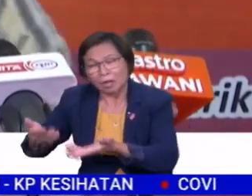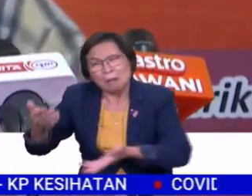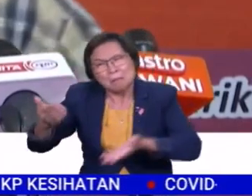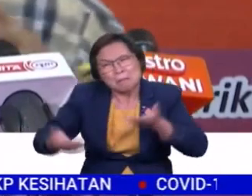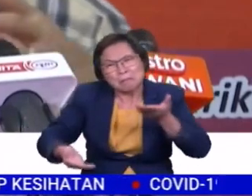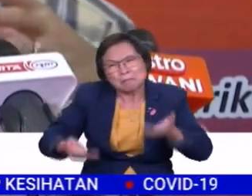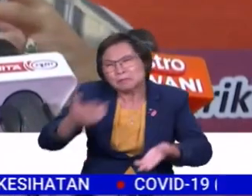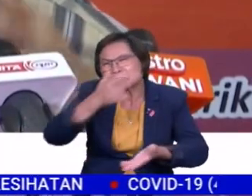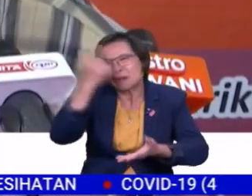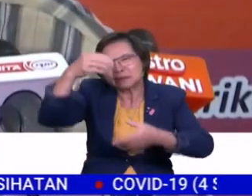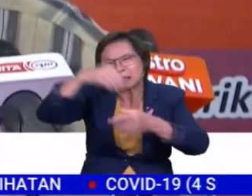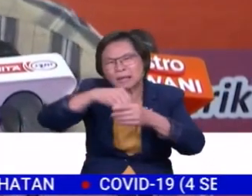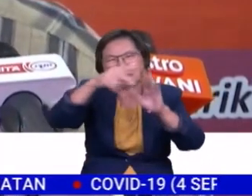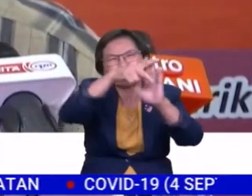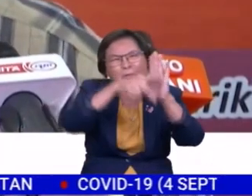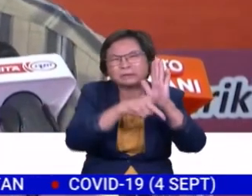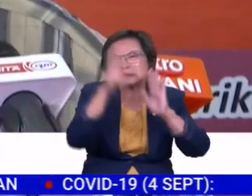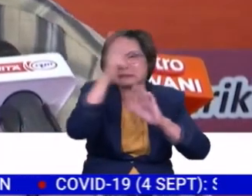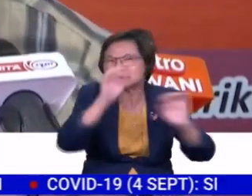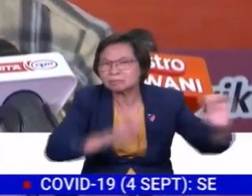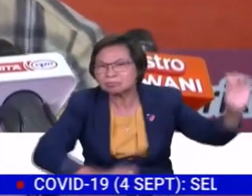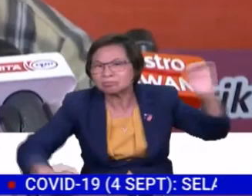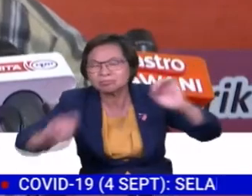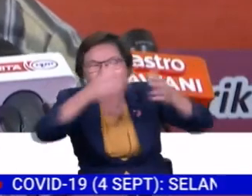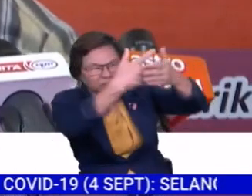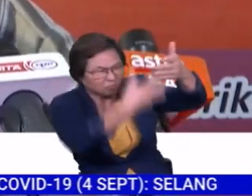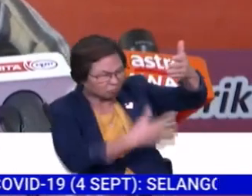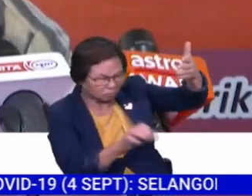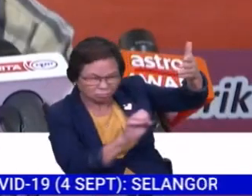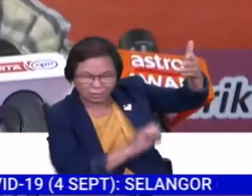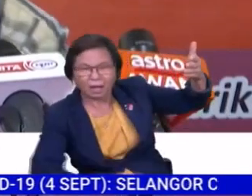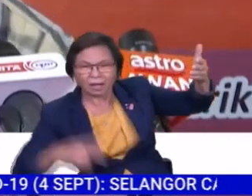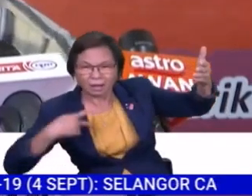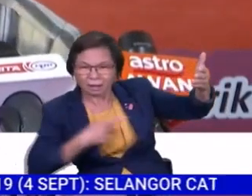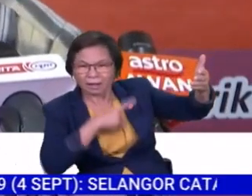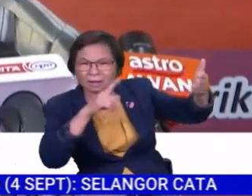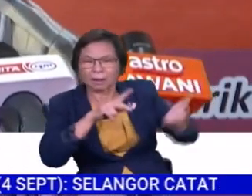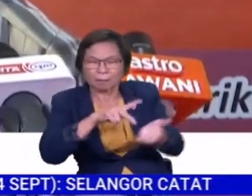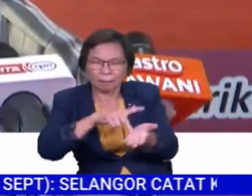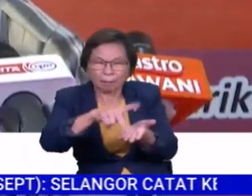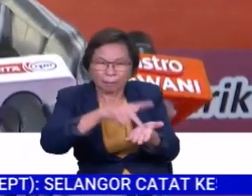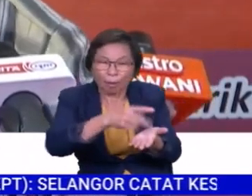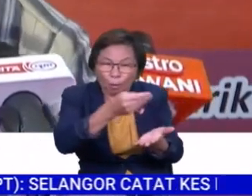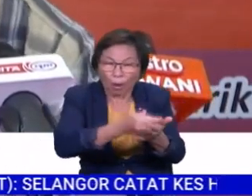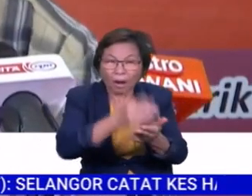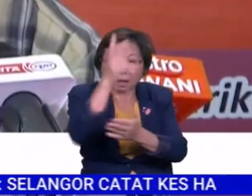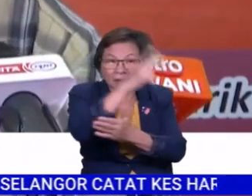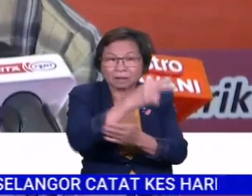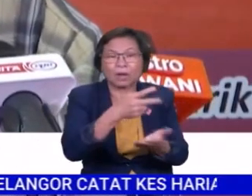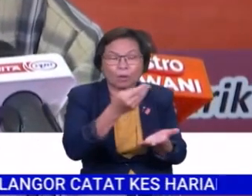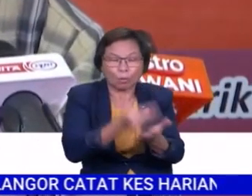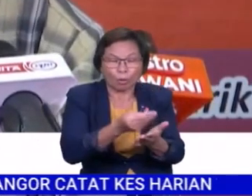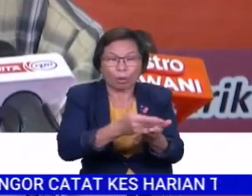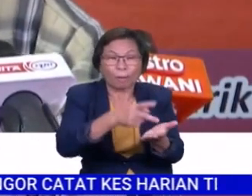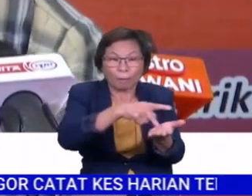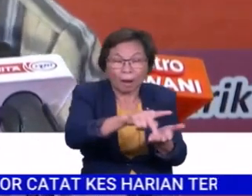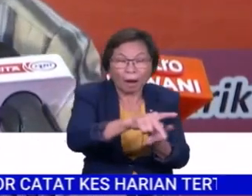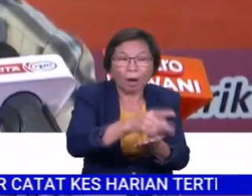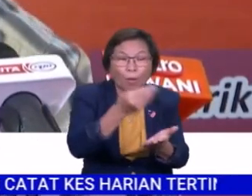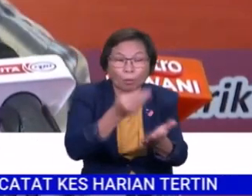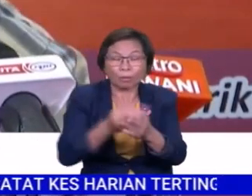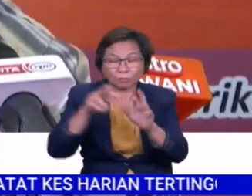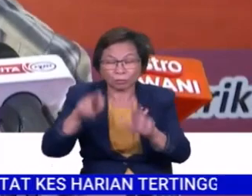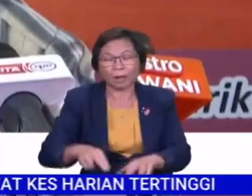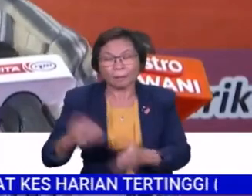perkara ini tidak ada di dalam polisi kerajaan, perlulah ianya jika kita nak belanja duit kerajaan iaitu duit rakyat, perlu dibawa